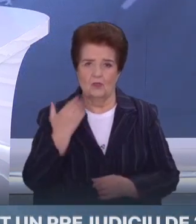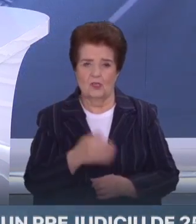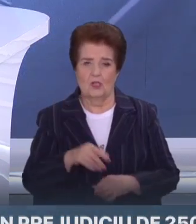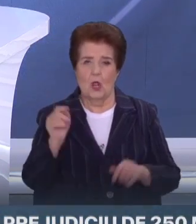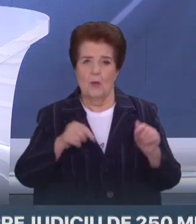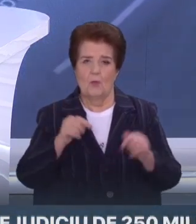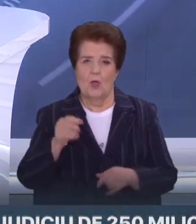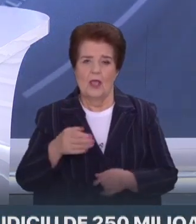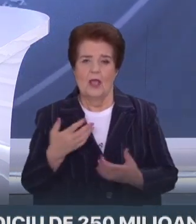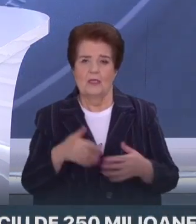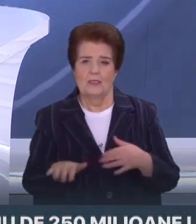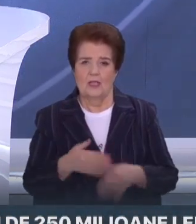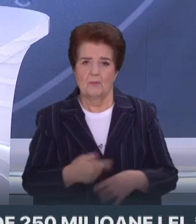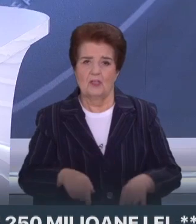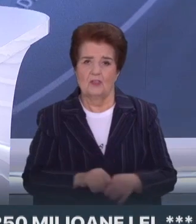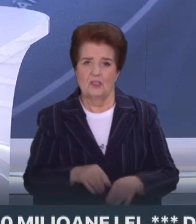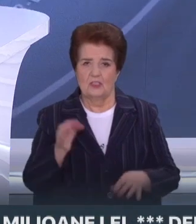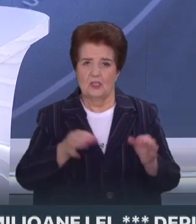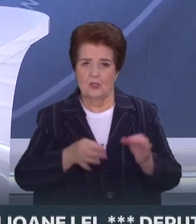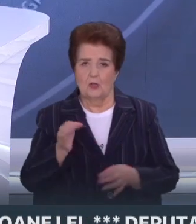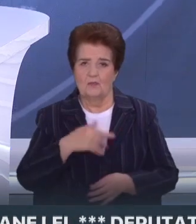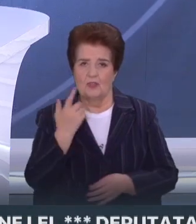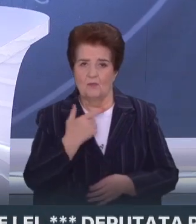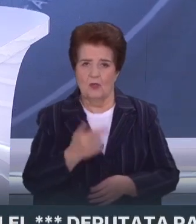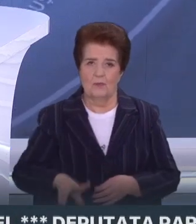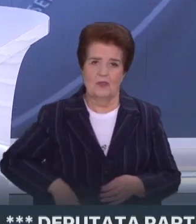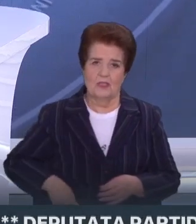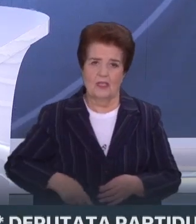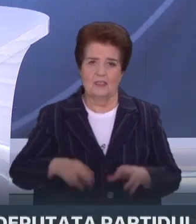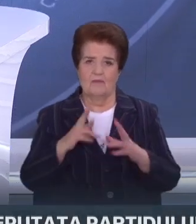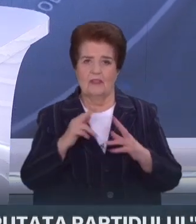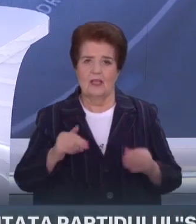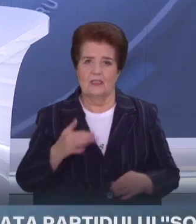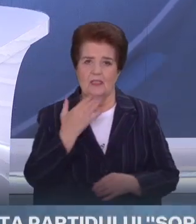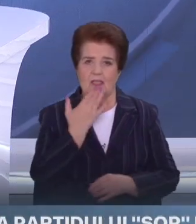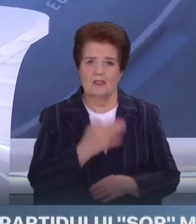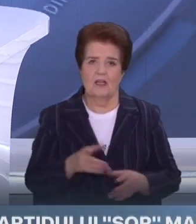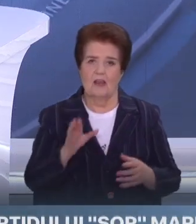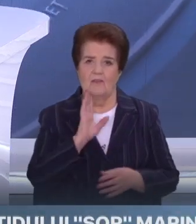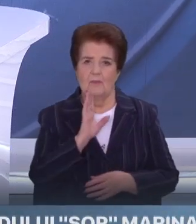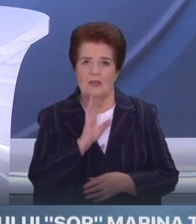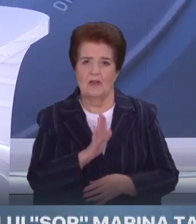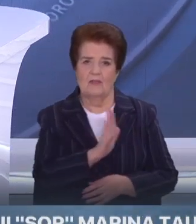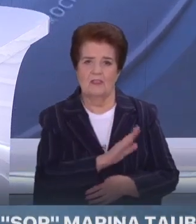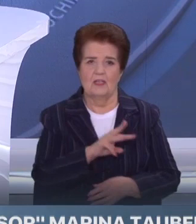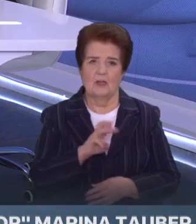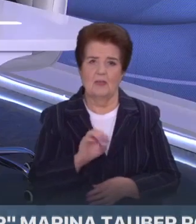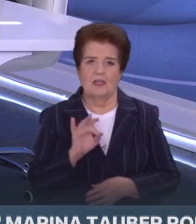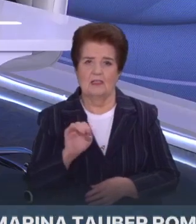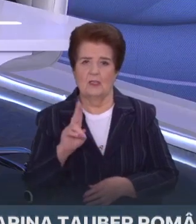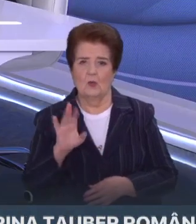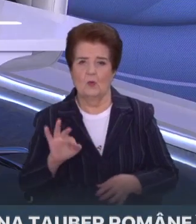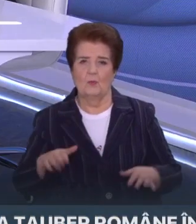slabe. Despre efectele acestei toamne blânde vorbim cu directorul Federației Naționale a Fermierilor, Vasile Mârzenco. Domnule Mârzenco, bună